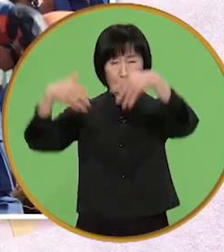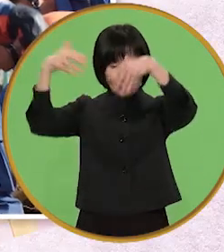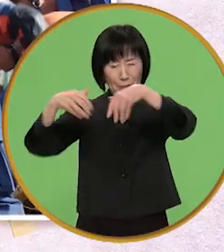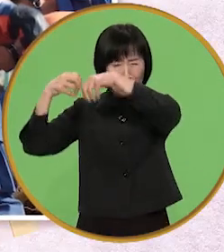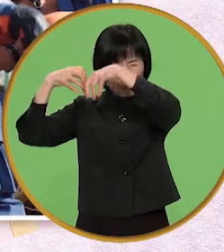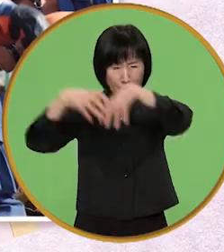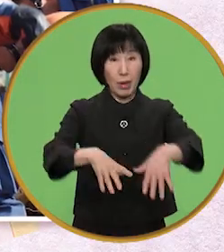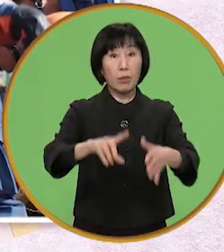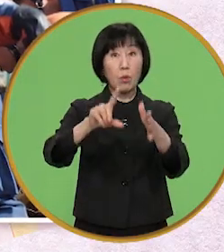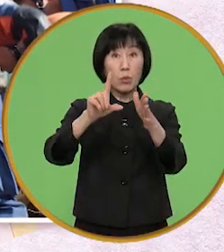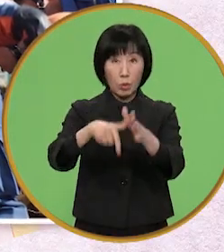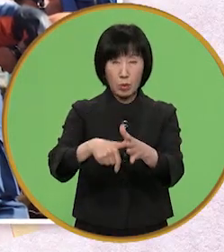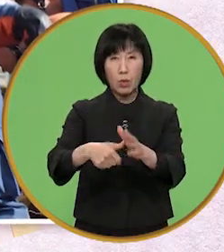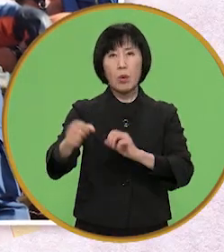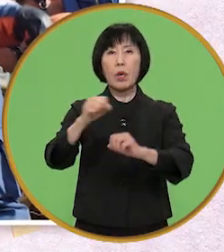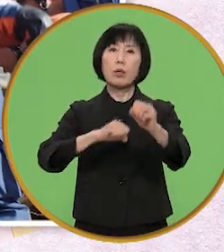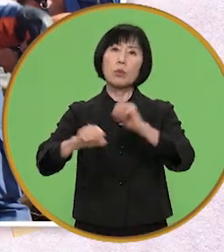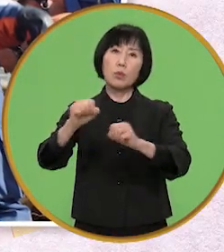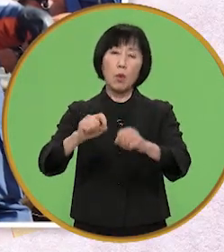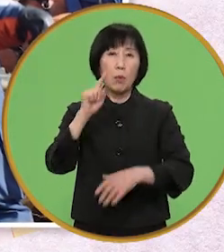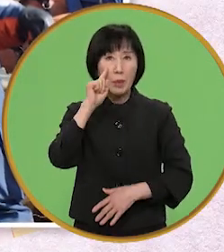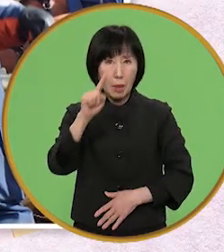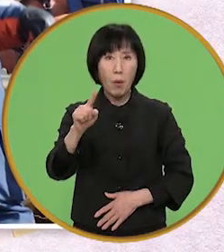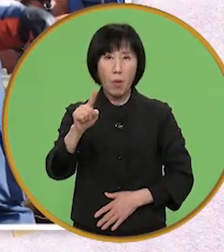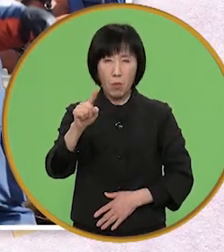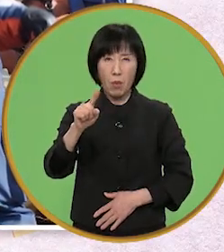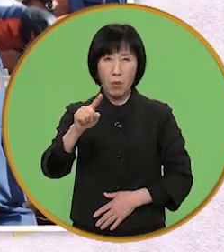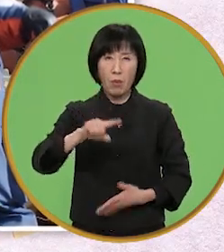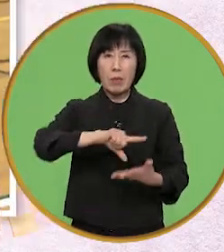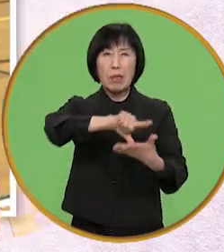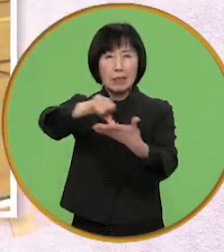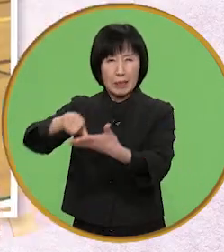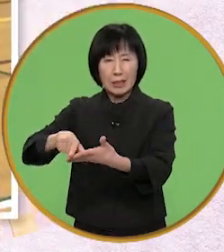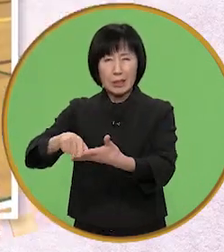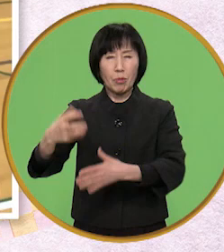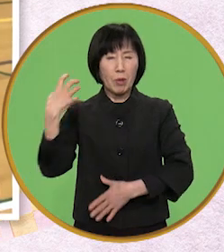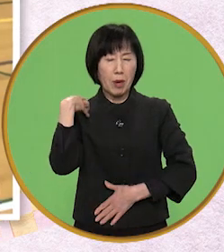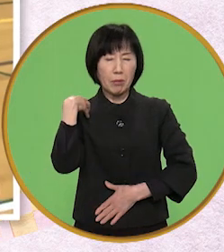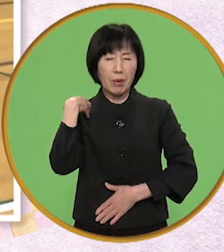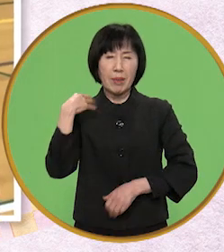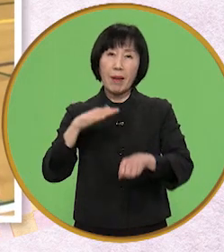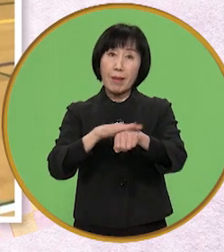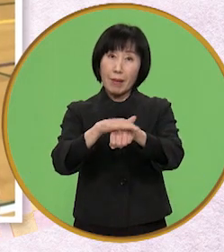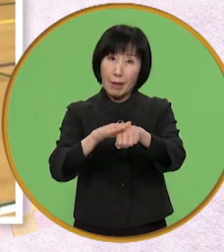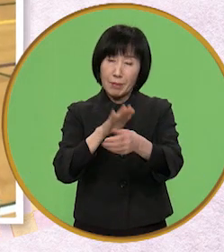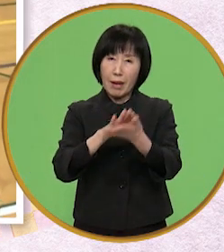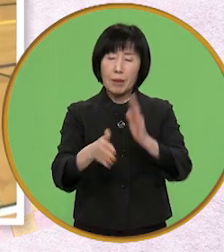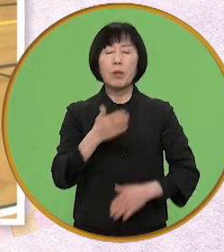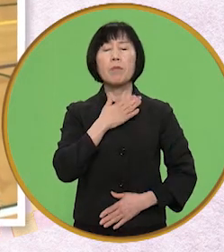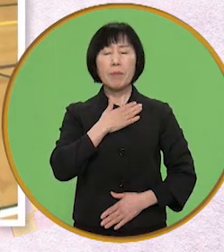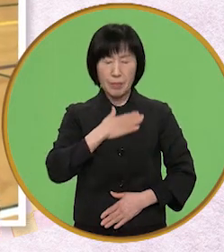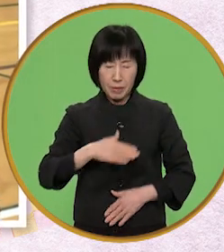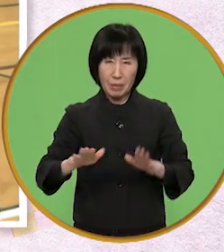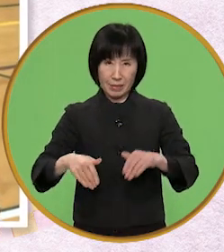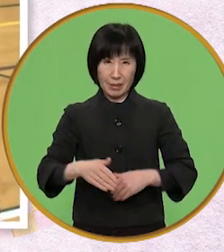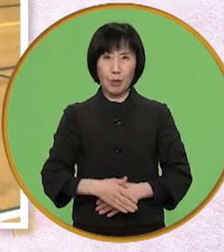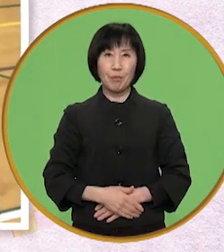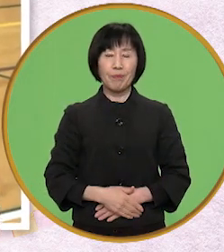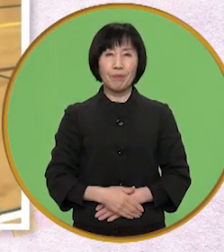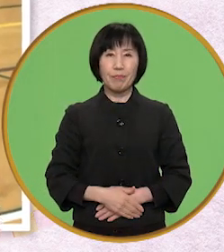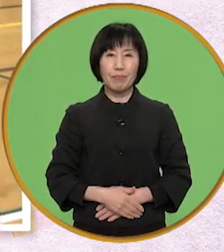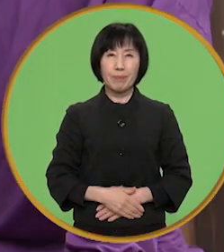去年7月に起こった豪雨災害での活動においても、消防団員の役割はとても重要なことと実感しました